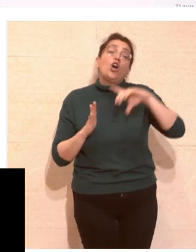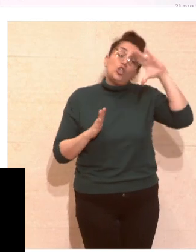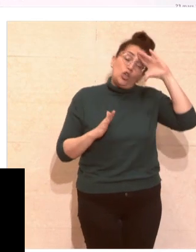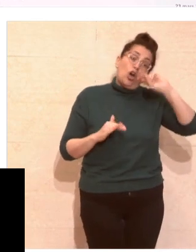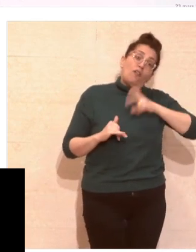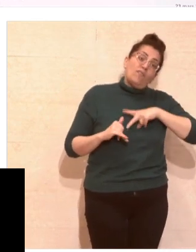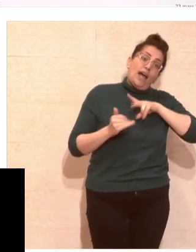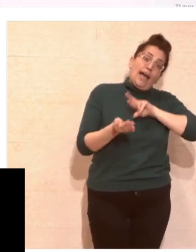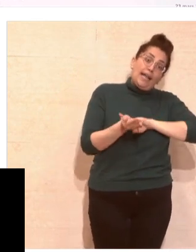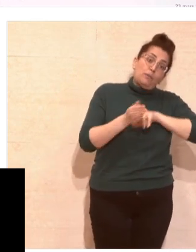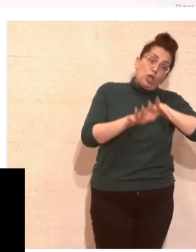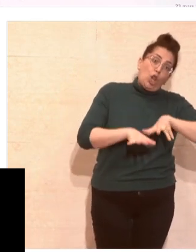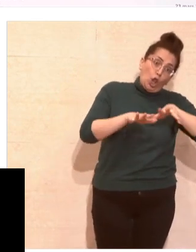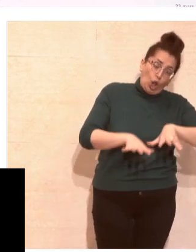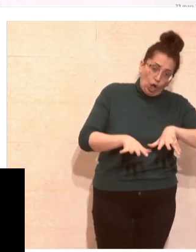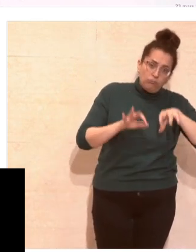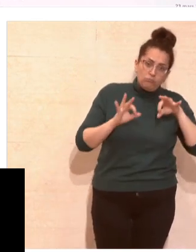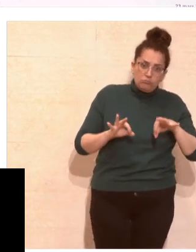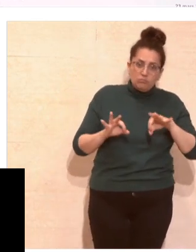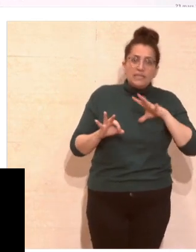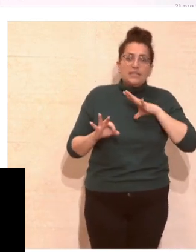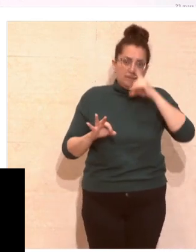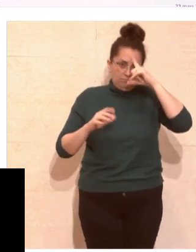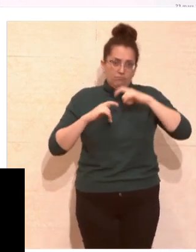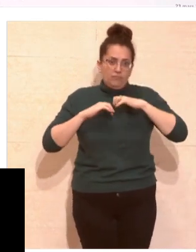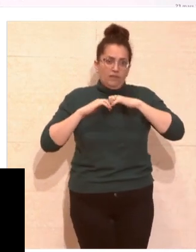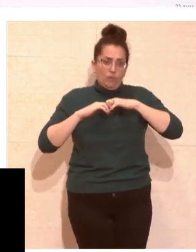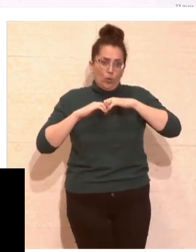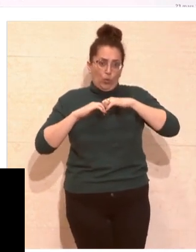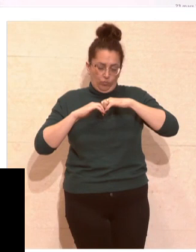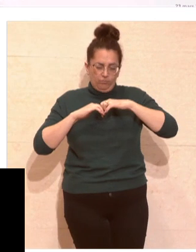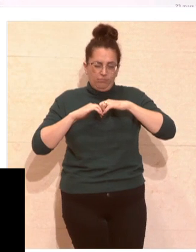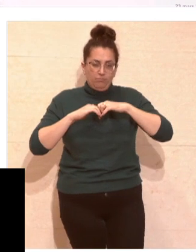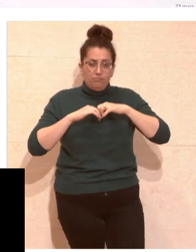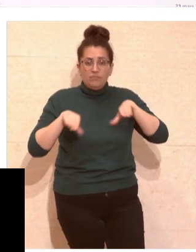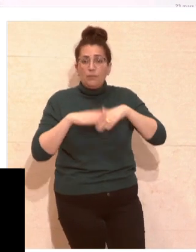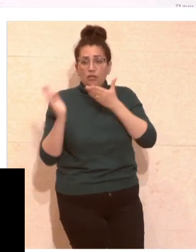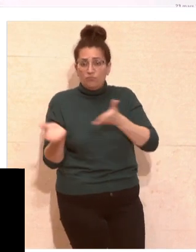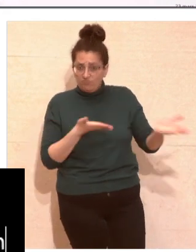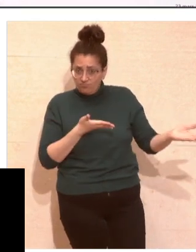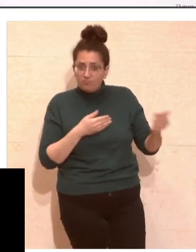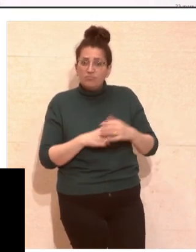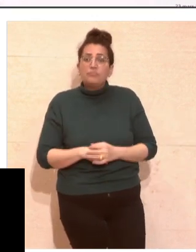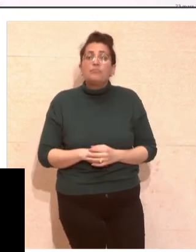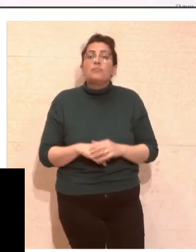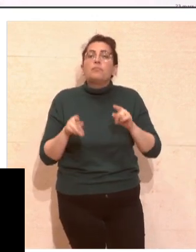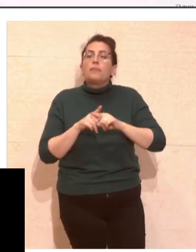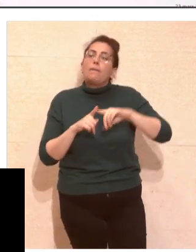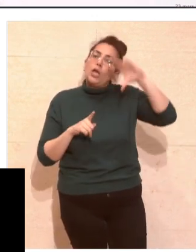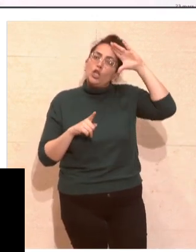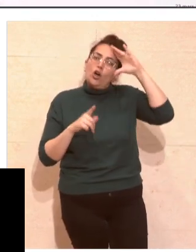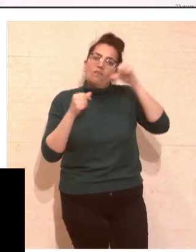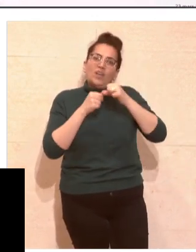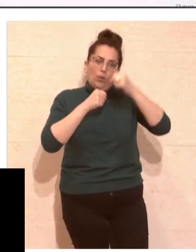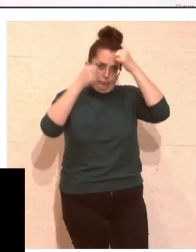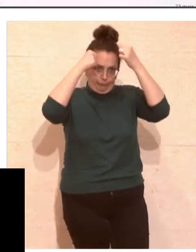sommeil lent profond, avec de grandes ondes lentes, comme vous voyez en bas à gauche. Et puis le sommeil paradoxal, c'est le trait épais un petit peu sur l'hypnogramme, la représentation graphique qu'on